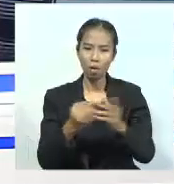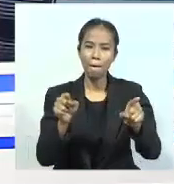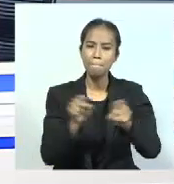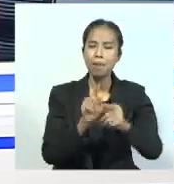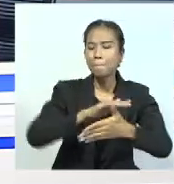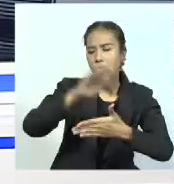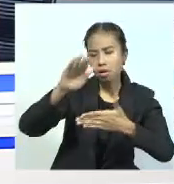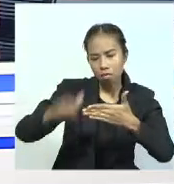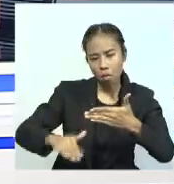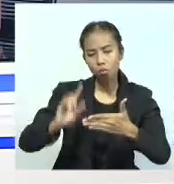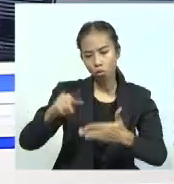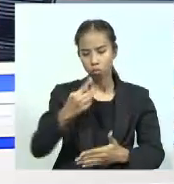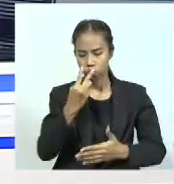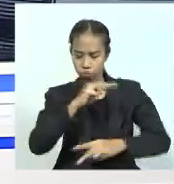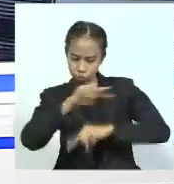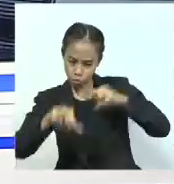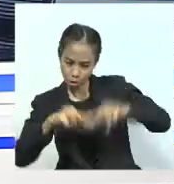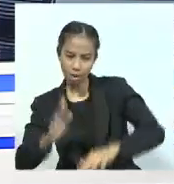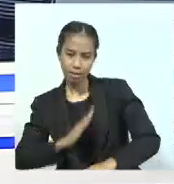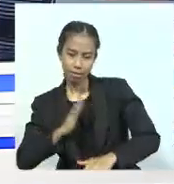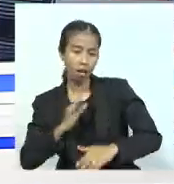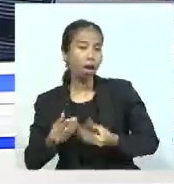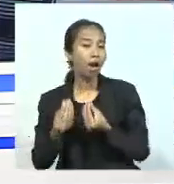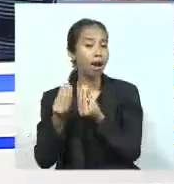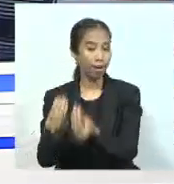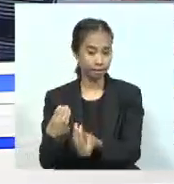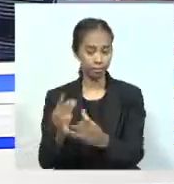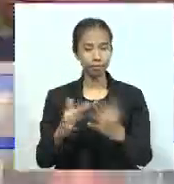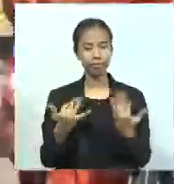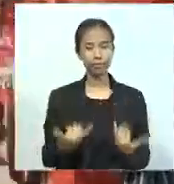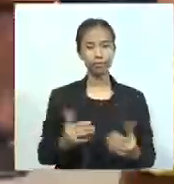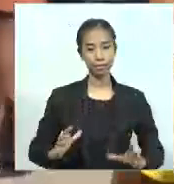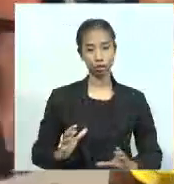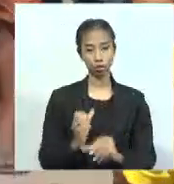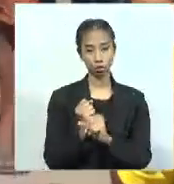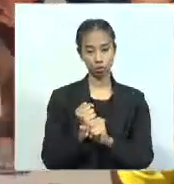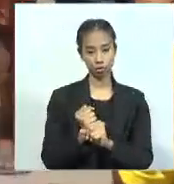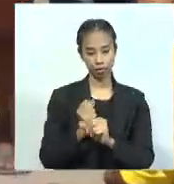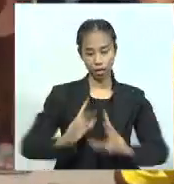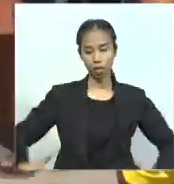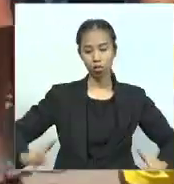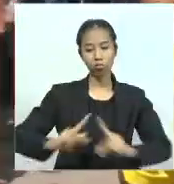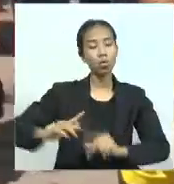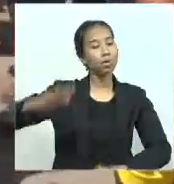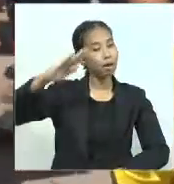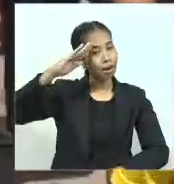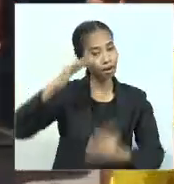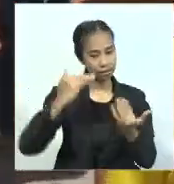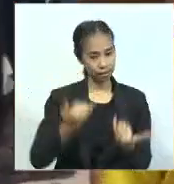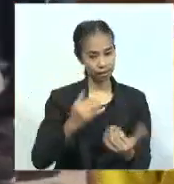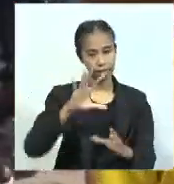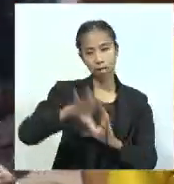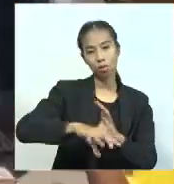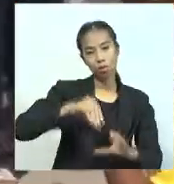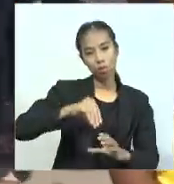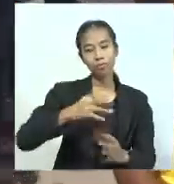เป็นพี่น้องแล้วก็ดูแลอย่างสมเกียรติด้วยนะคะไปดูตัวเลขสรุปนะคะที่กระทรวงกลาโหมสรุปออกมาค่ะผลการตรวจเลือก